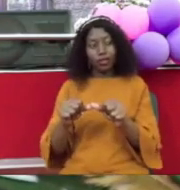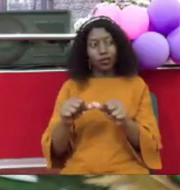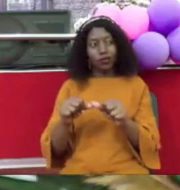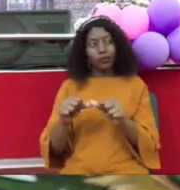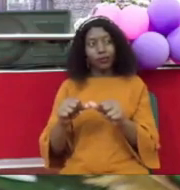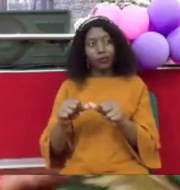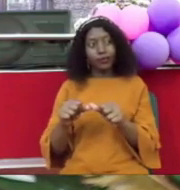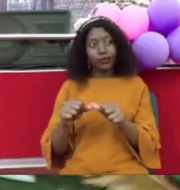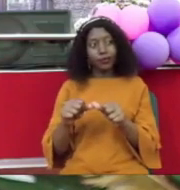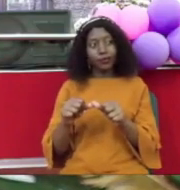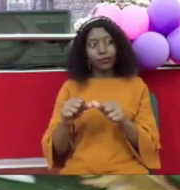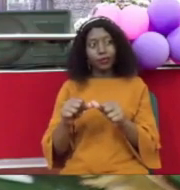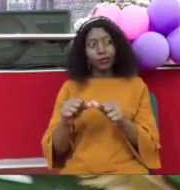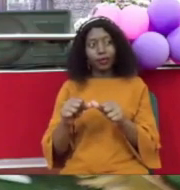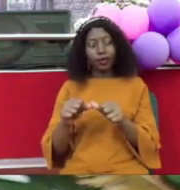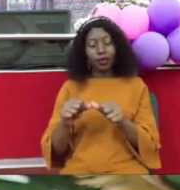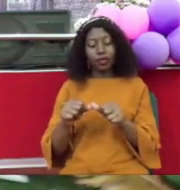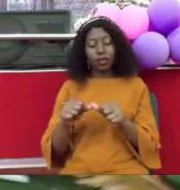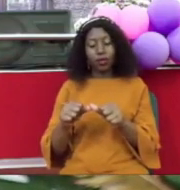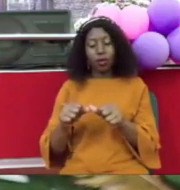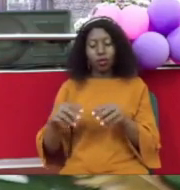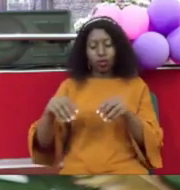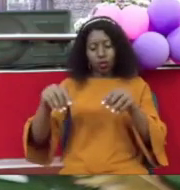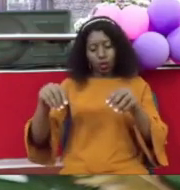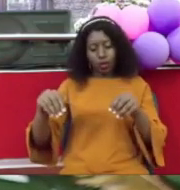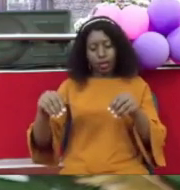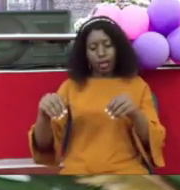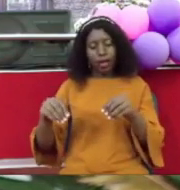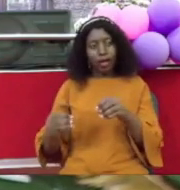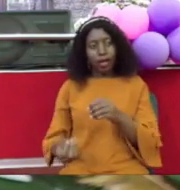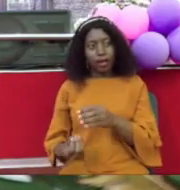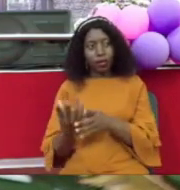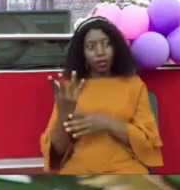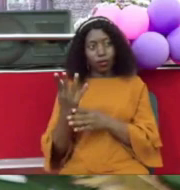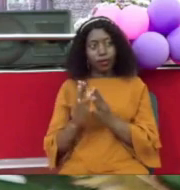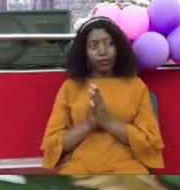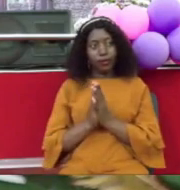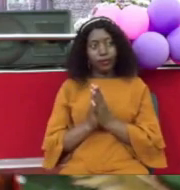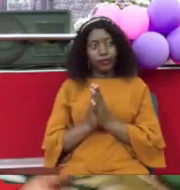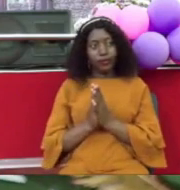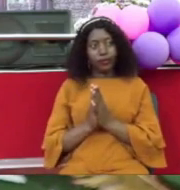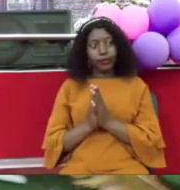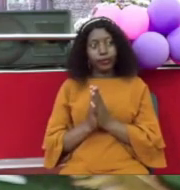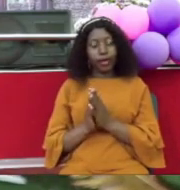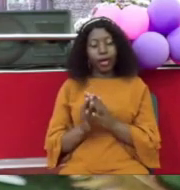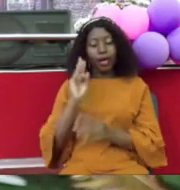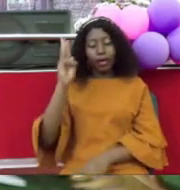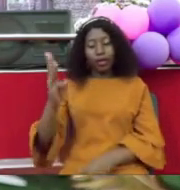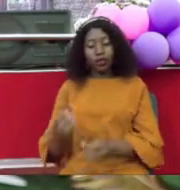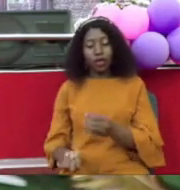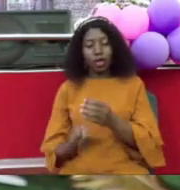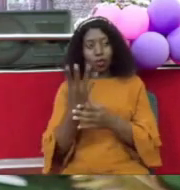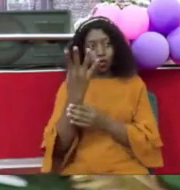soil, that crop. Na tutaendelea kunyunyuzia maji mmea ule. And it will grow and bear